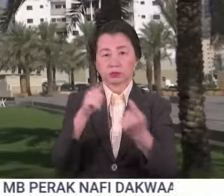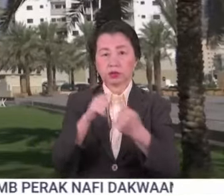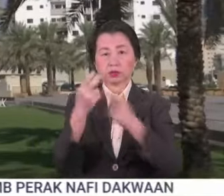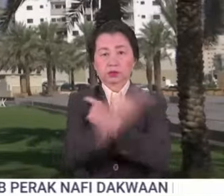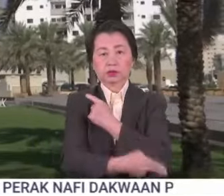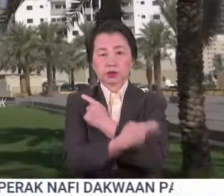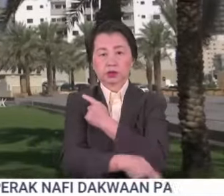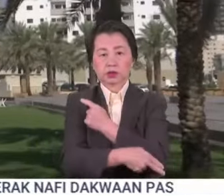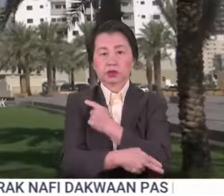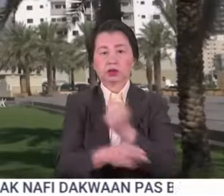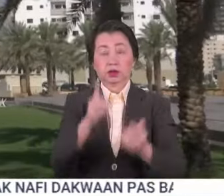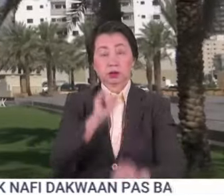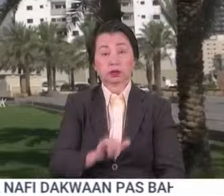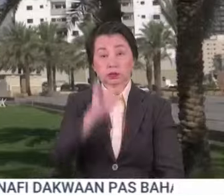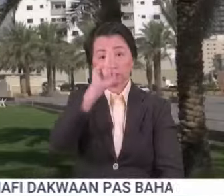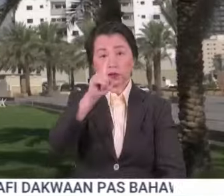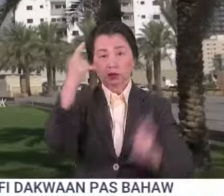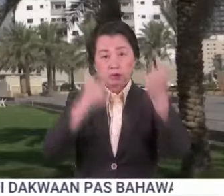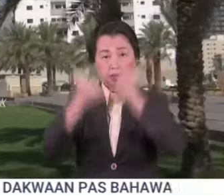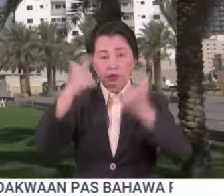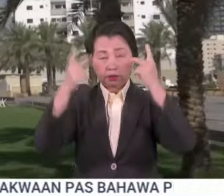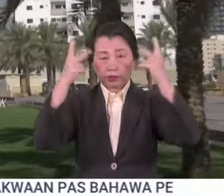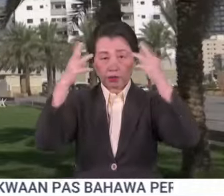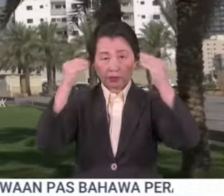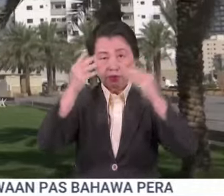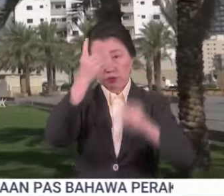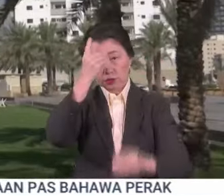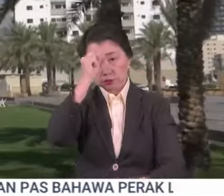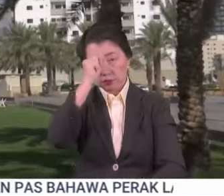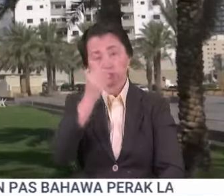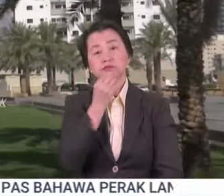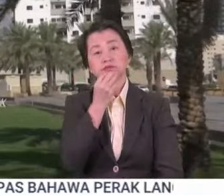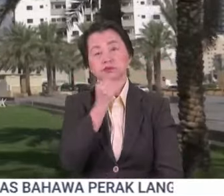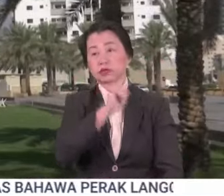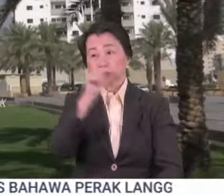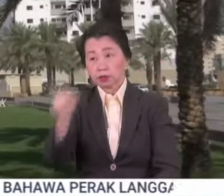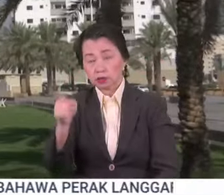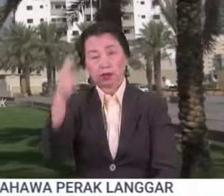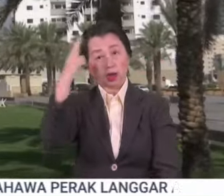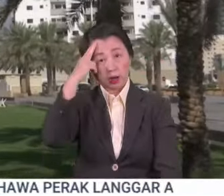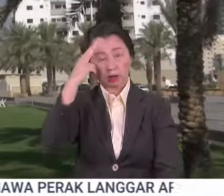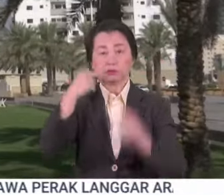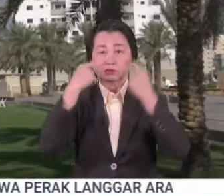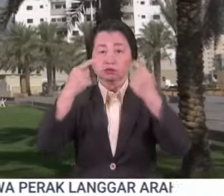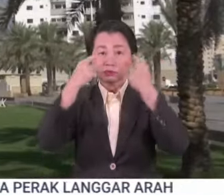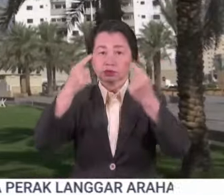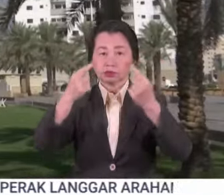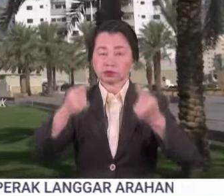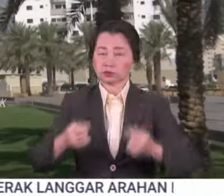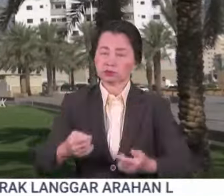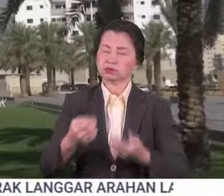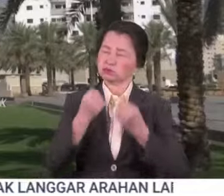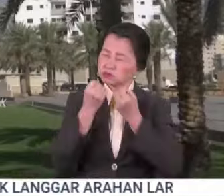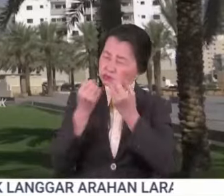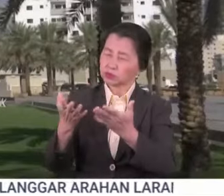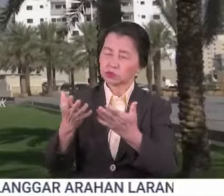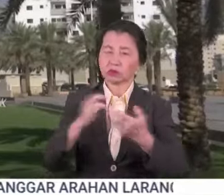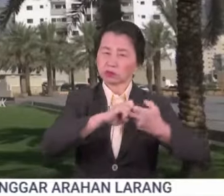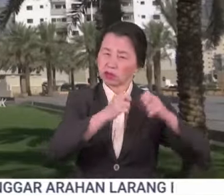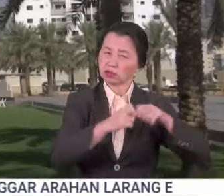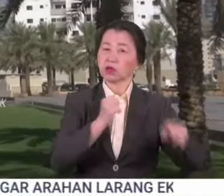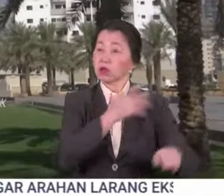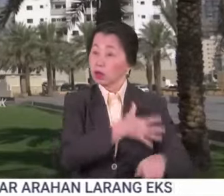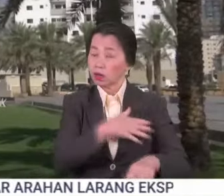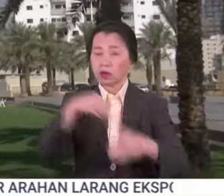negara apa yang pasti lawatan Perdana Menteri Datuk Seri Anwar Ibrahim ke Riad berjaya mengangkat isu Palestin di